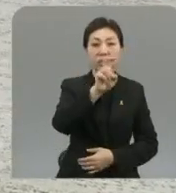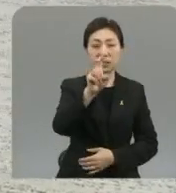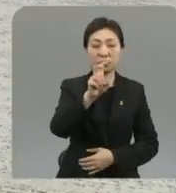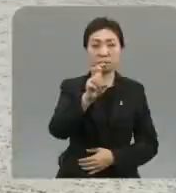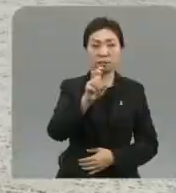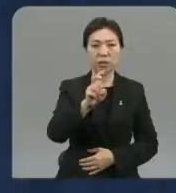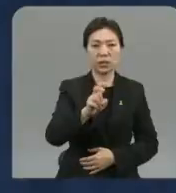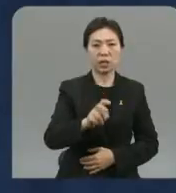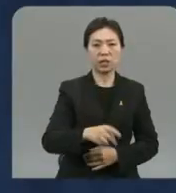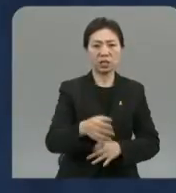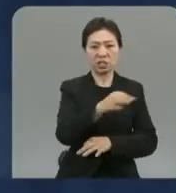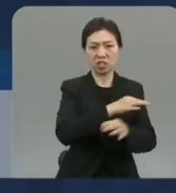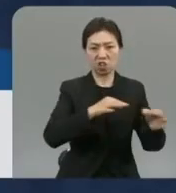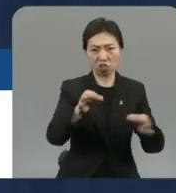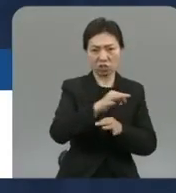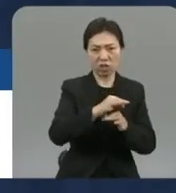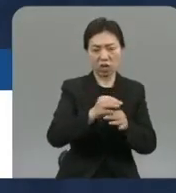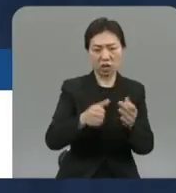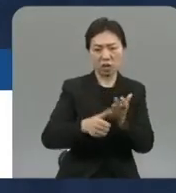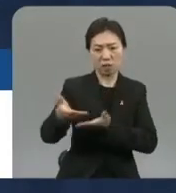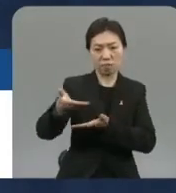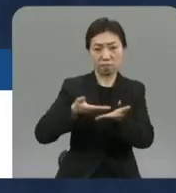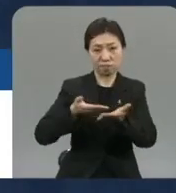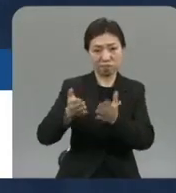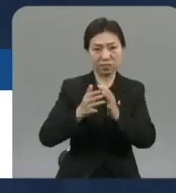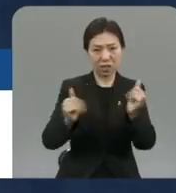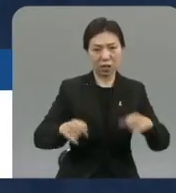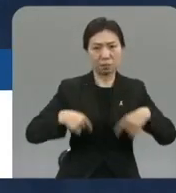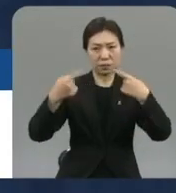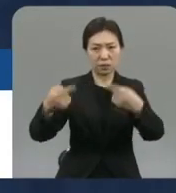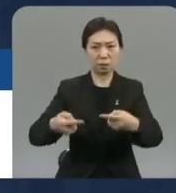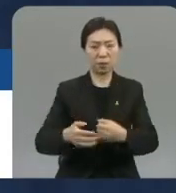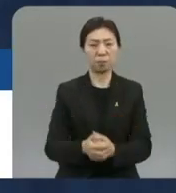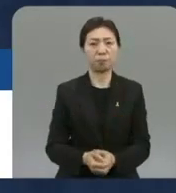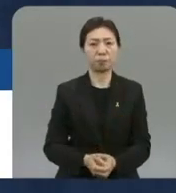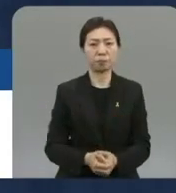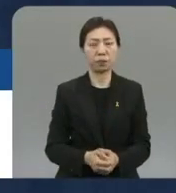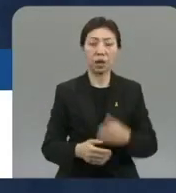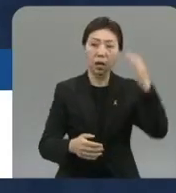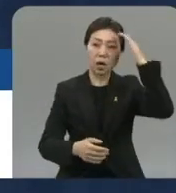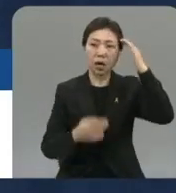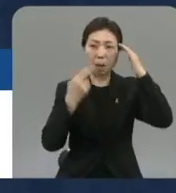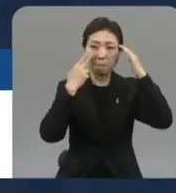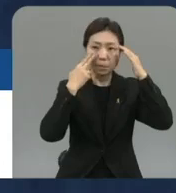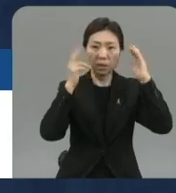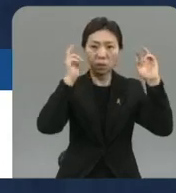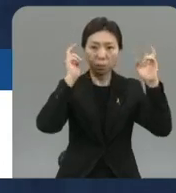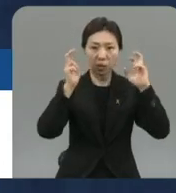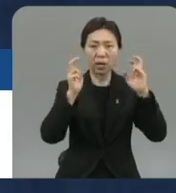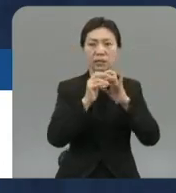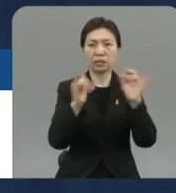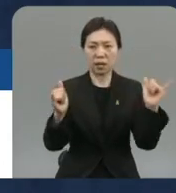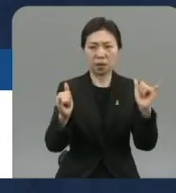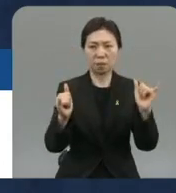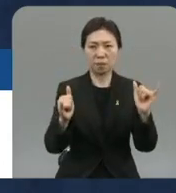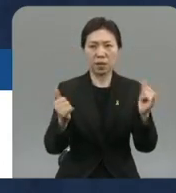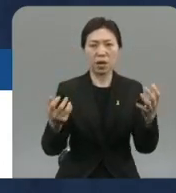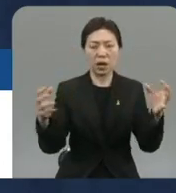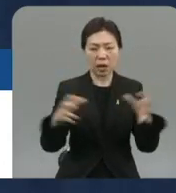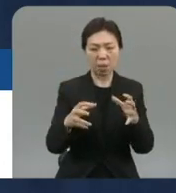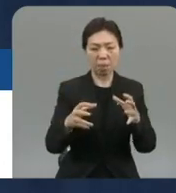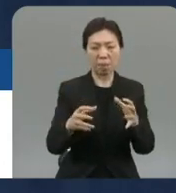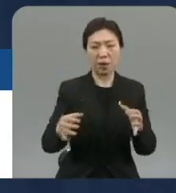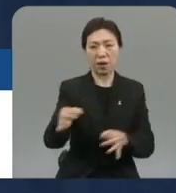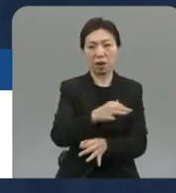しないもののアメリカが実際に核を使用する段階で韓国の意見を反映することなどを